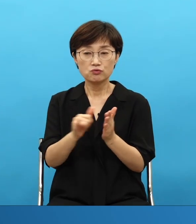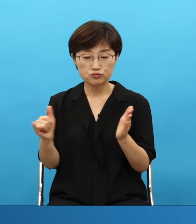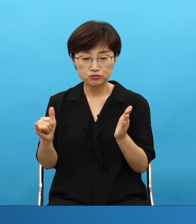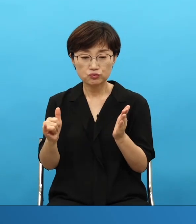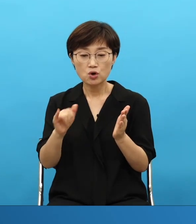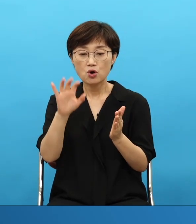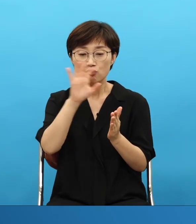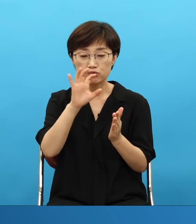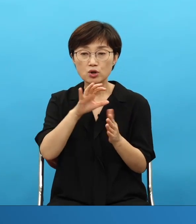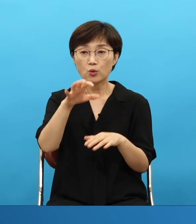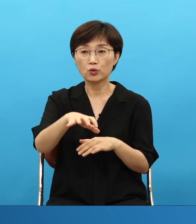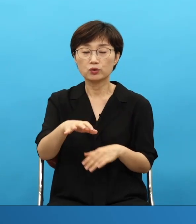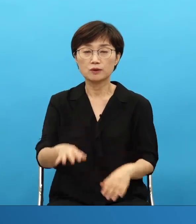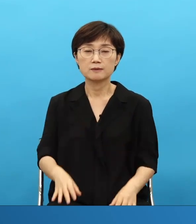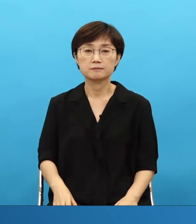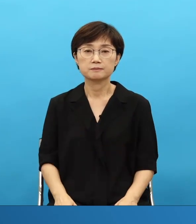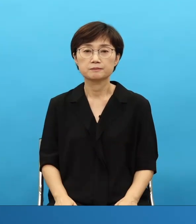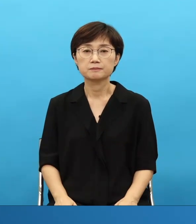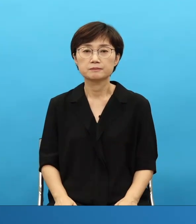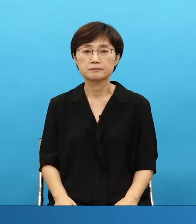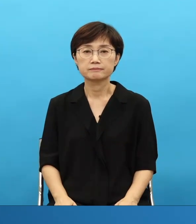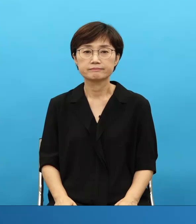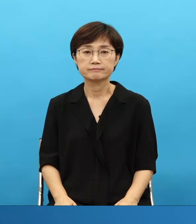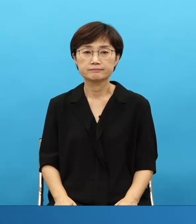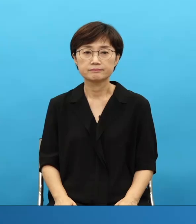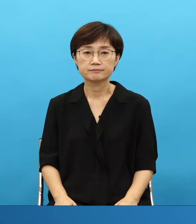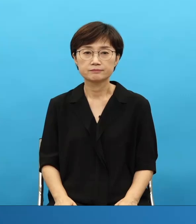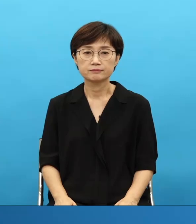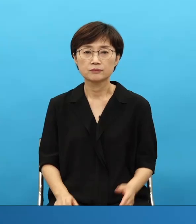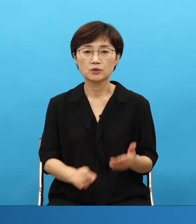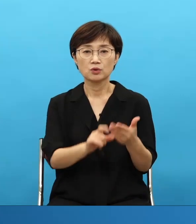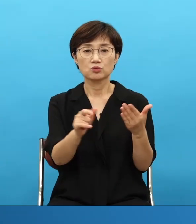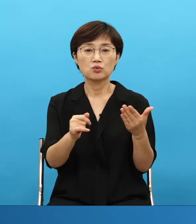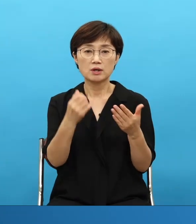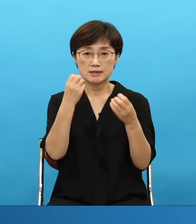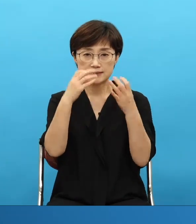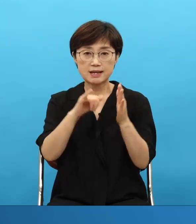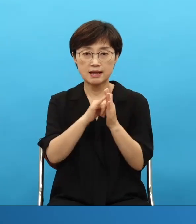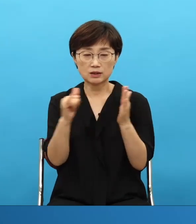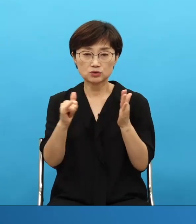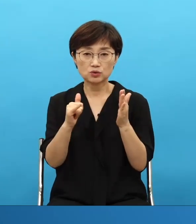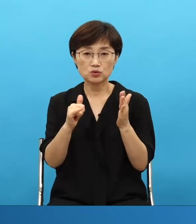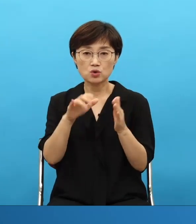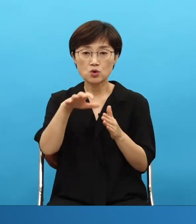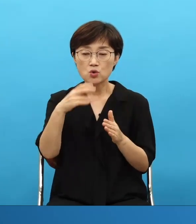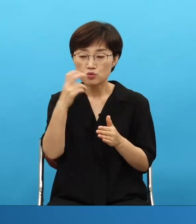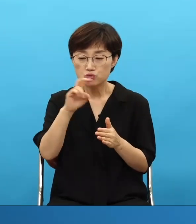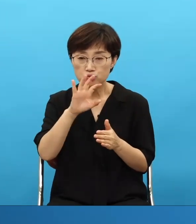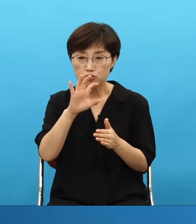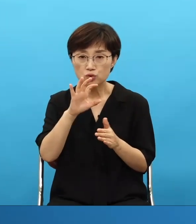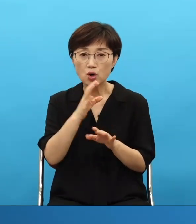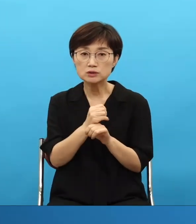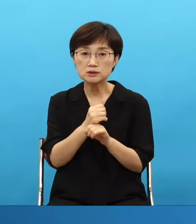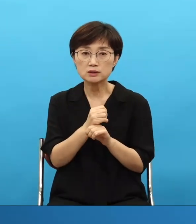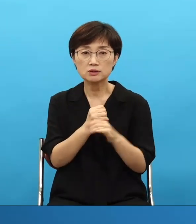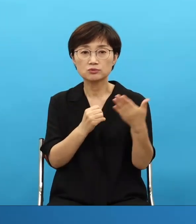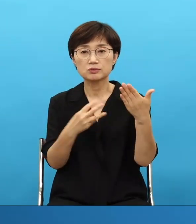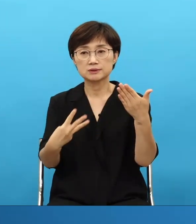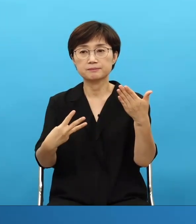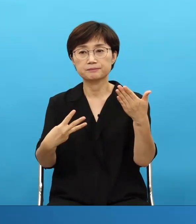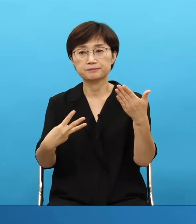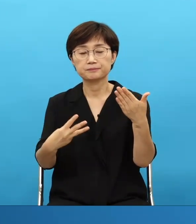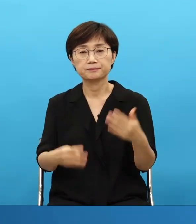덕평 RUTC입니다. 9월 237 새가족 현장 사역자 훈련이 지난 9월 3일 덕평 RUTC에서